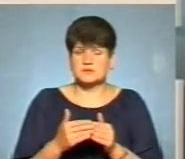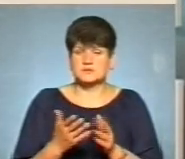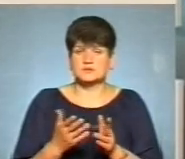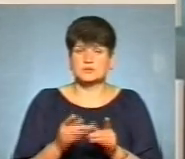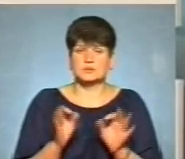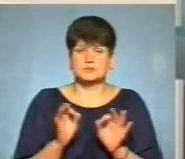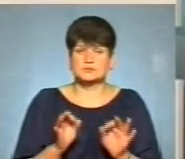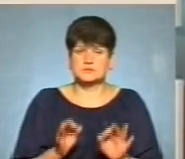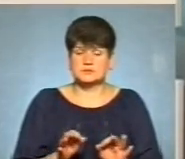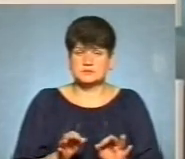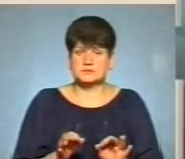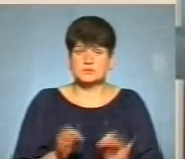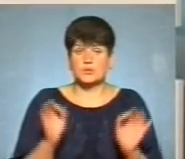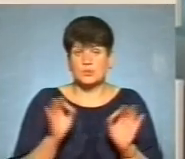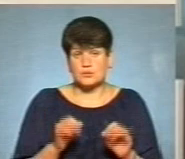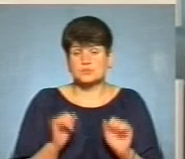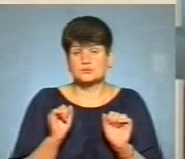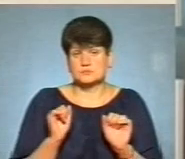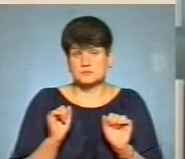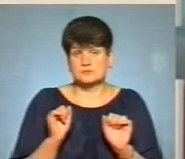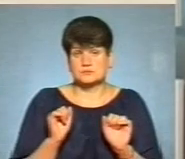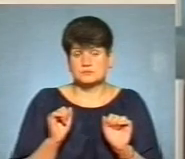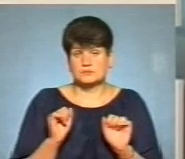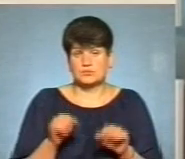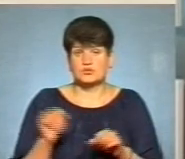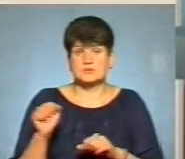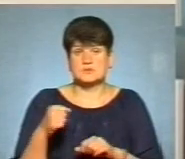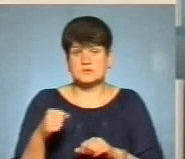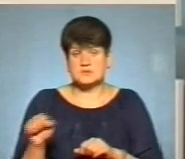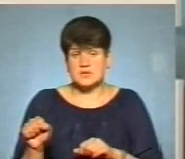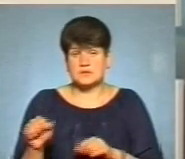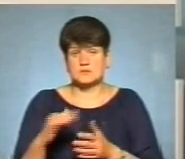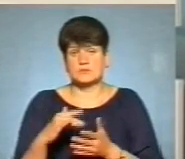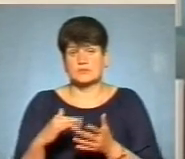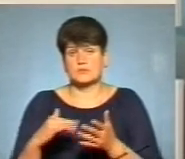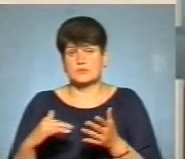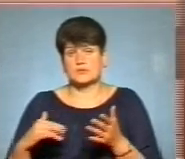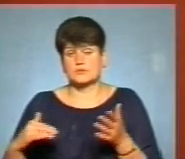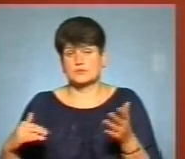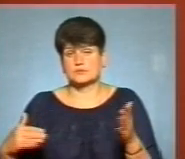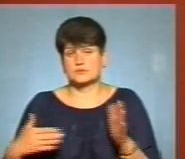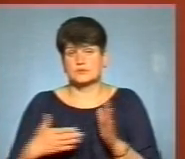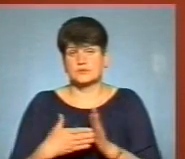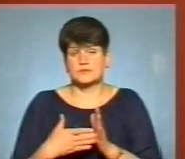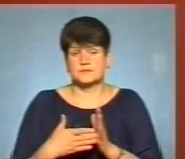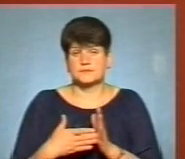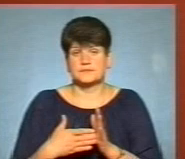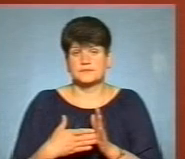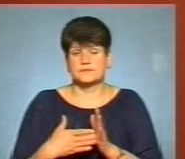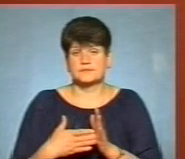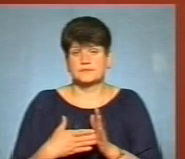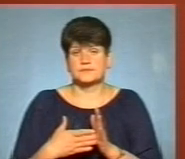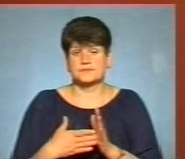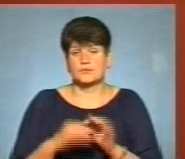таких осінніх, ну, то осінь може з серпня тривати десь приблизно до, ну, я не